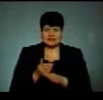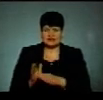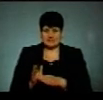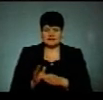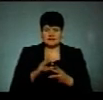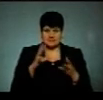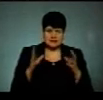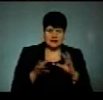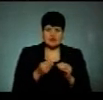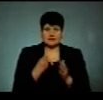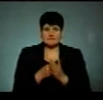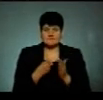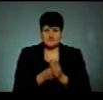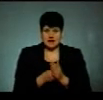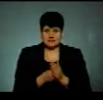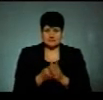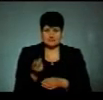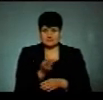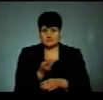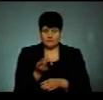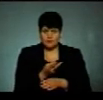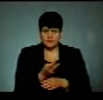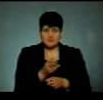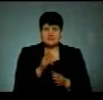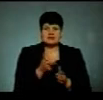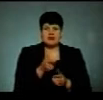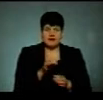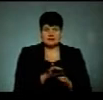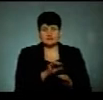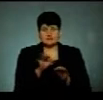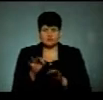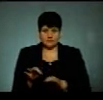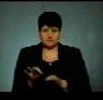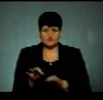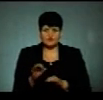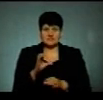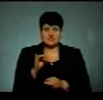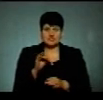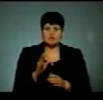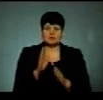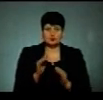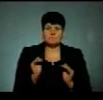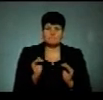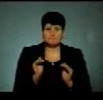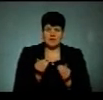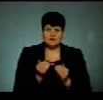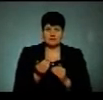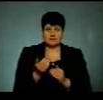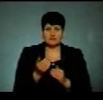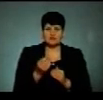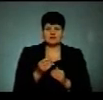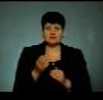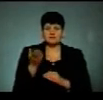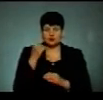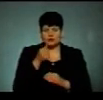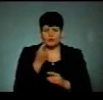сукупна вартість двох платіжок, тобто за газ і його транспортування, які надійшли українцям у січні, все одно менша, ніж торік в одній